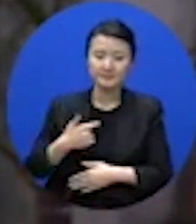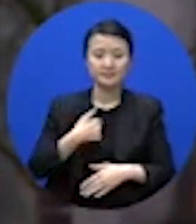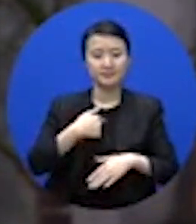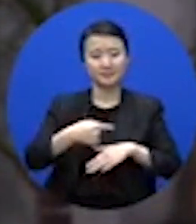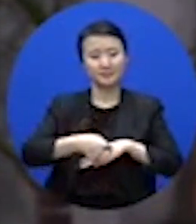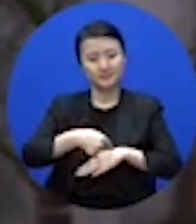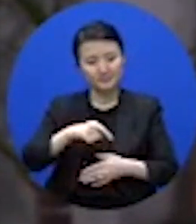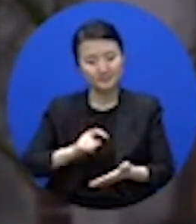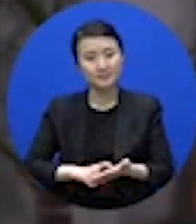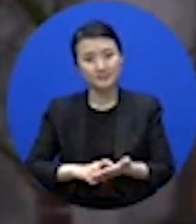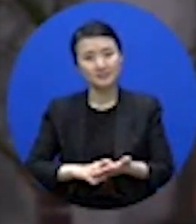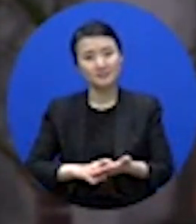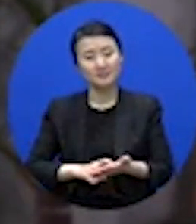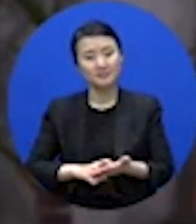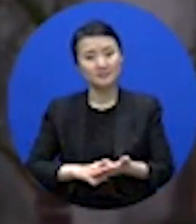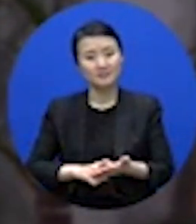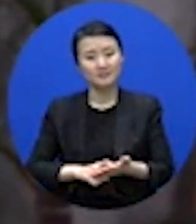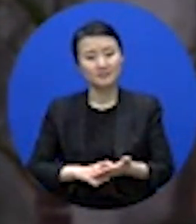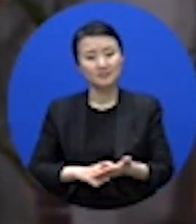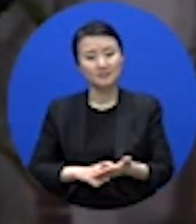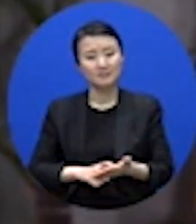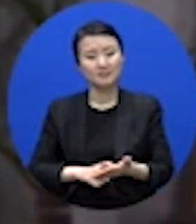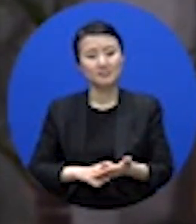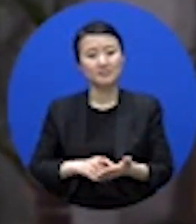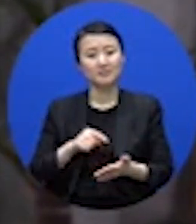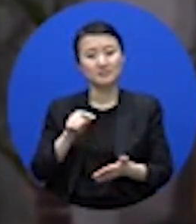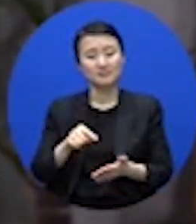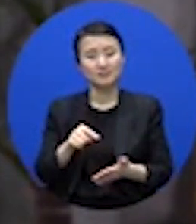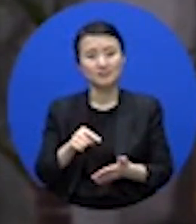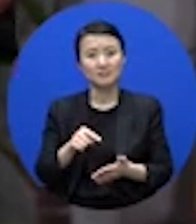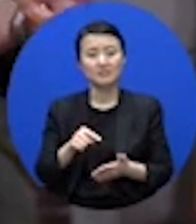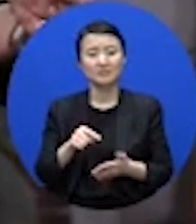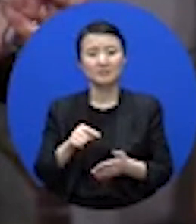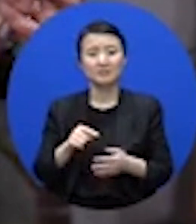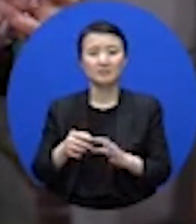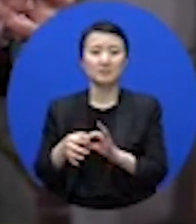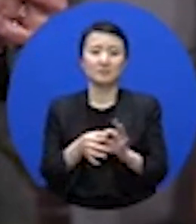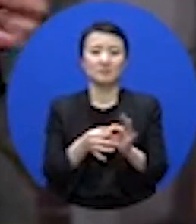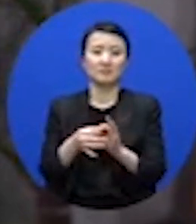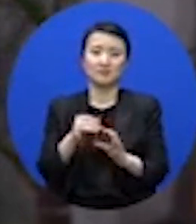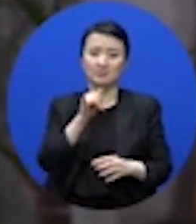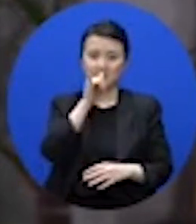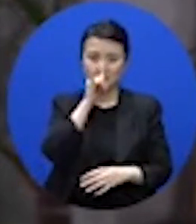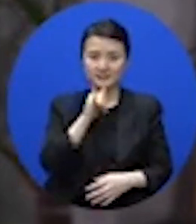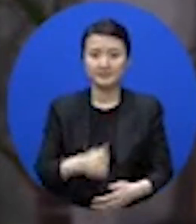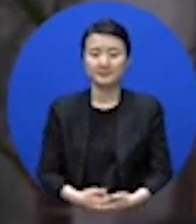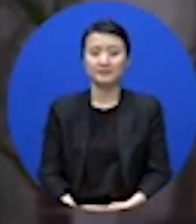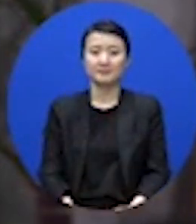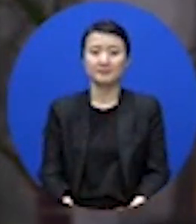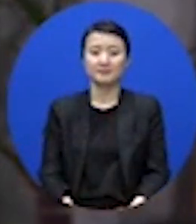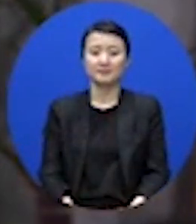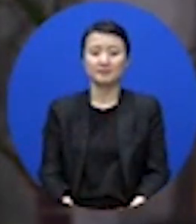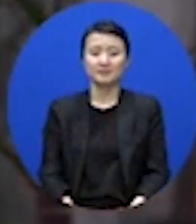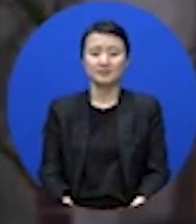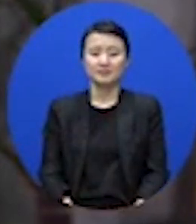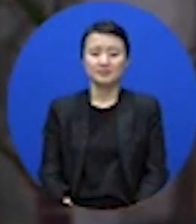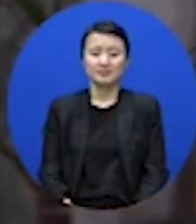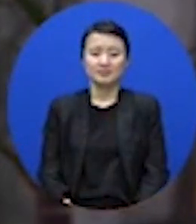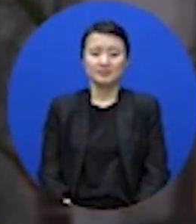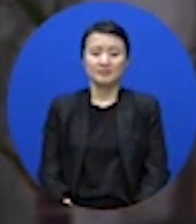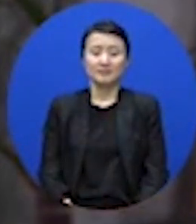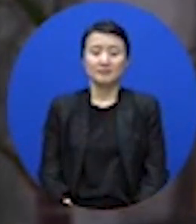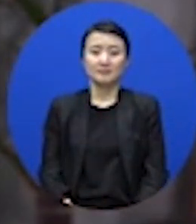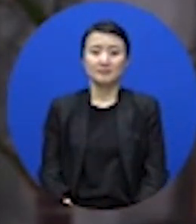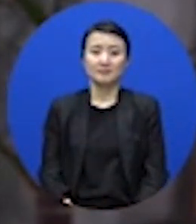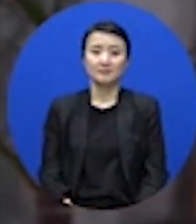영혼이나 정신까지는 안 갈게요. 이런 것들에 영향을 준다, 안 준다? 주는 거예요. 그래서 특히